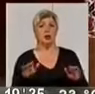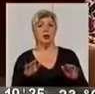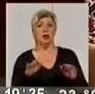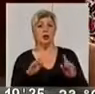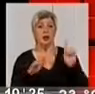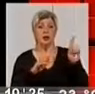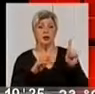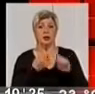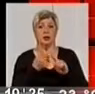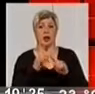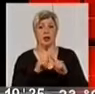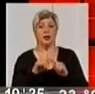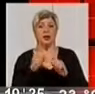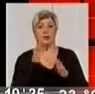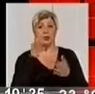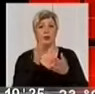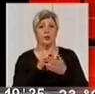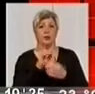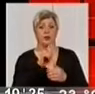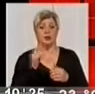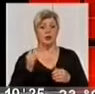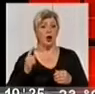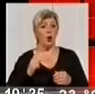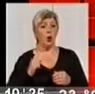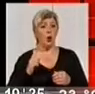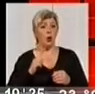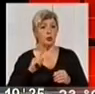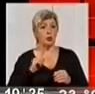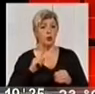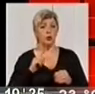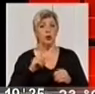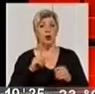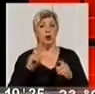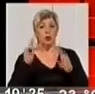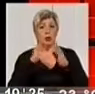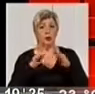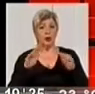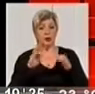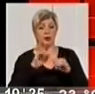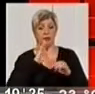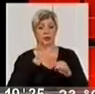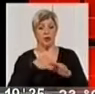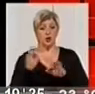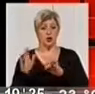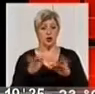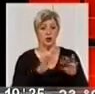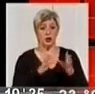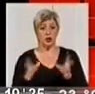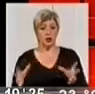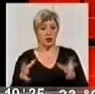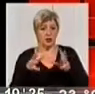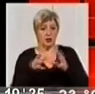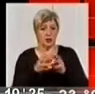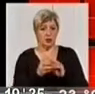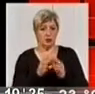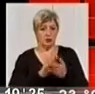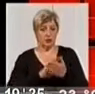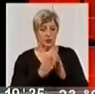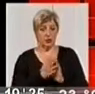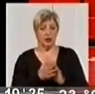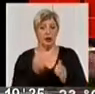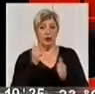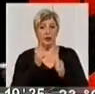які відповідають за охорону закладів. Наші дії скоординовані. Сьогодні кожний роз'яснив,